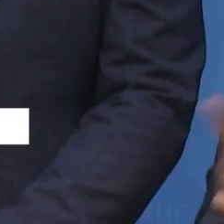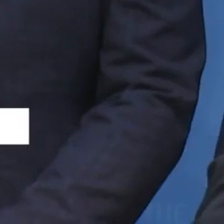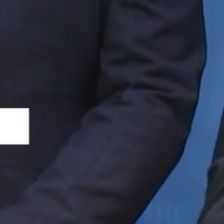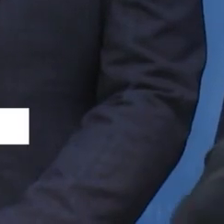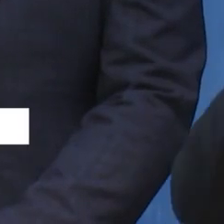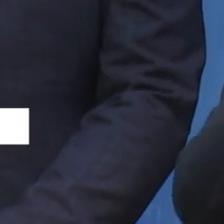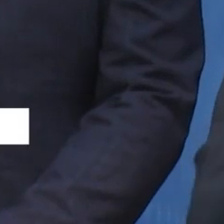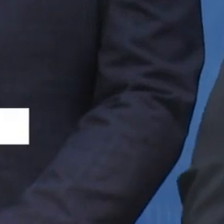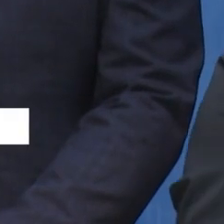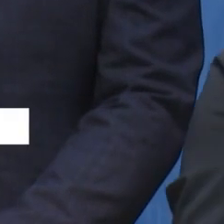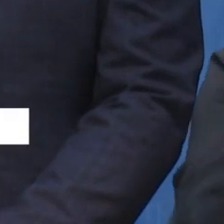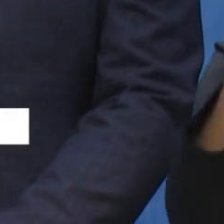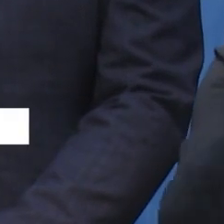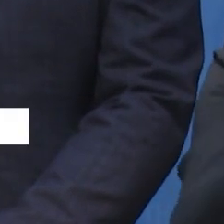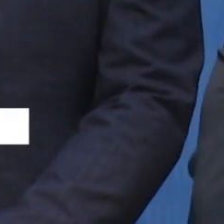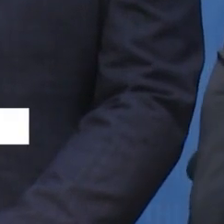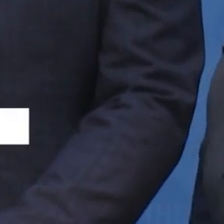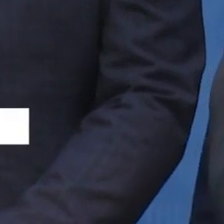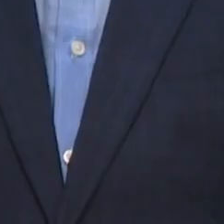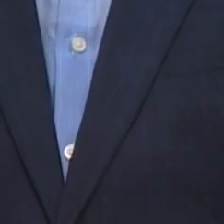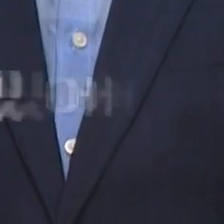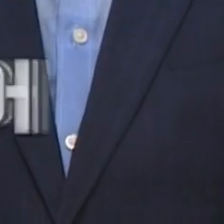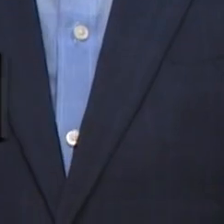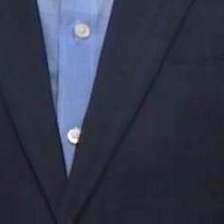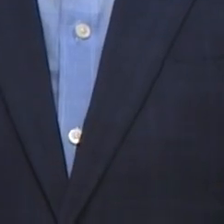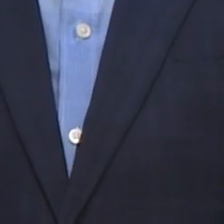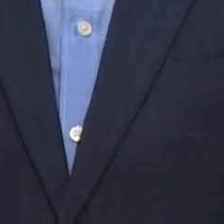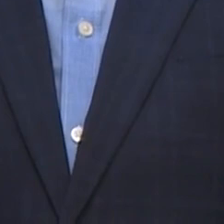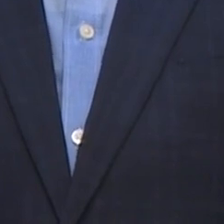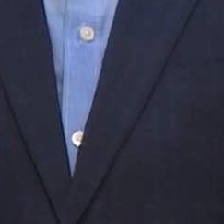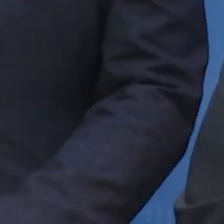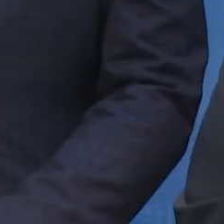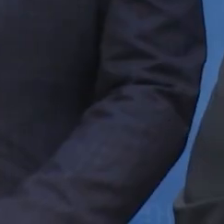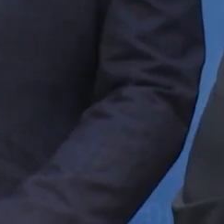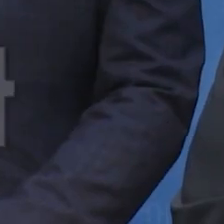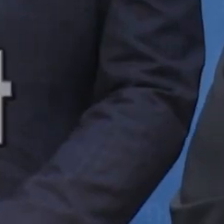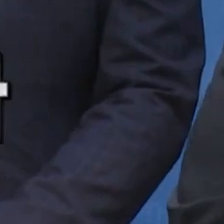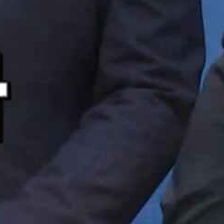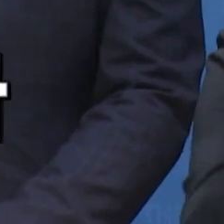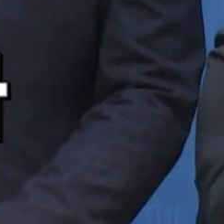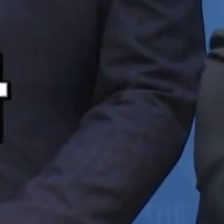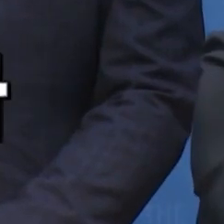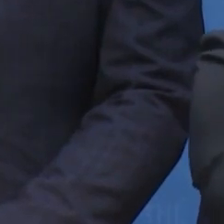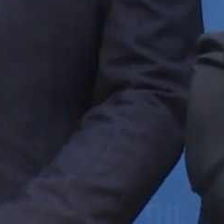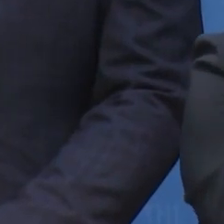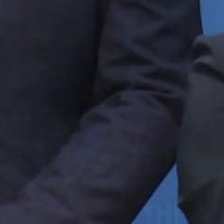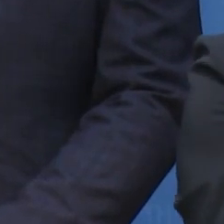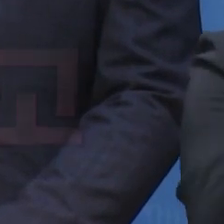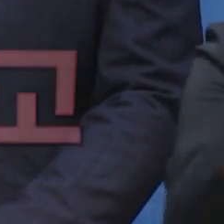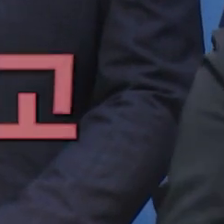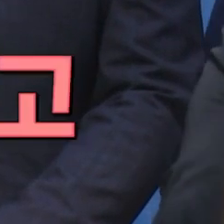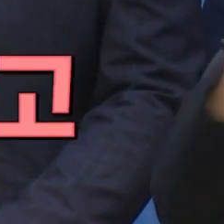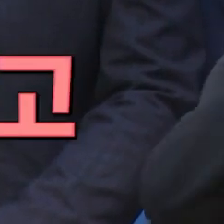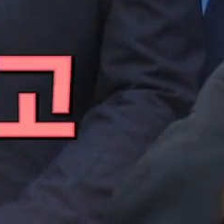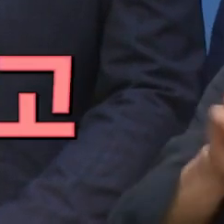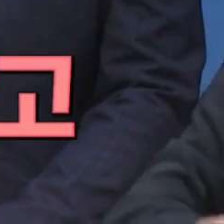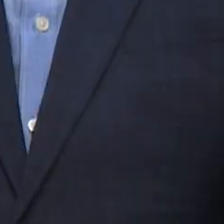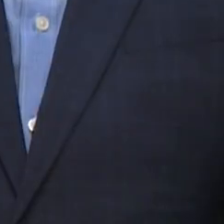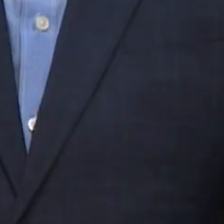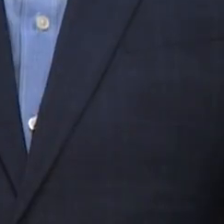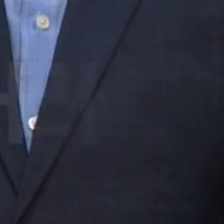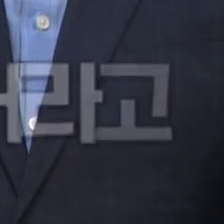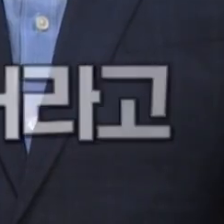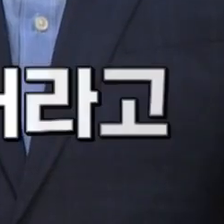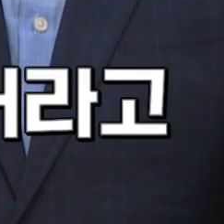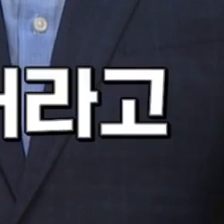총선에서 승리할 수 있는 가장 중요한 과제는 사람에 달려 있습니다. 더불어민주당보다 더 우리 당을 비난하고